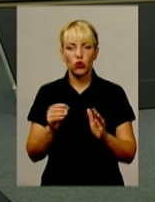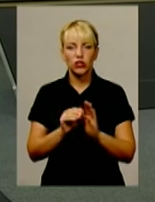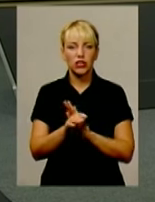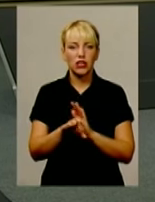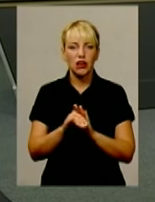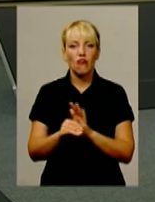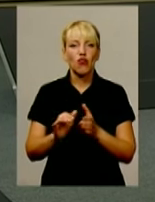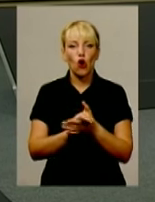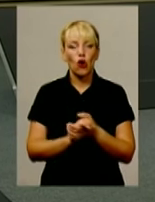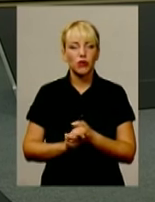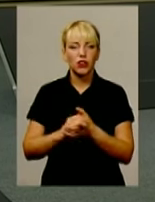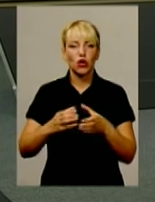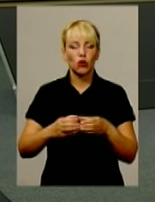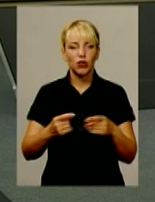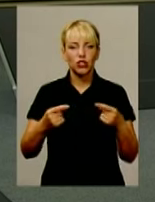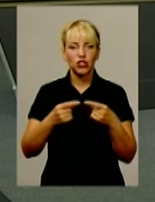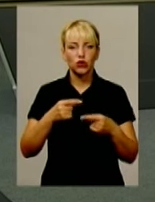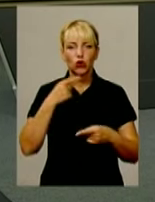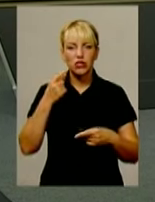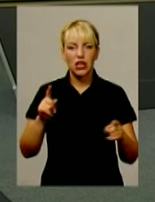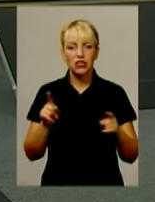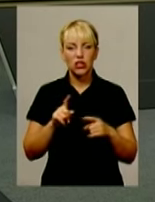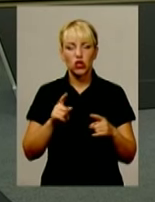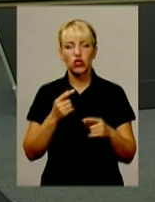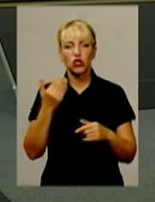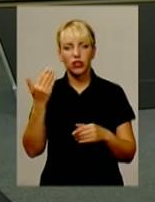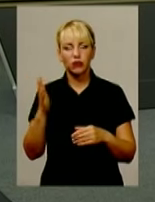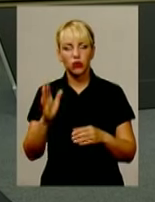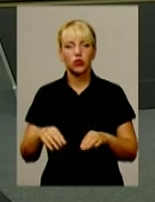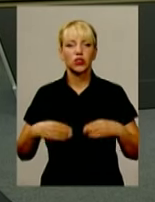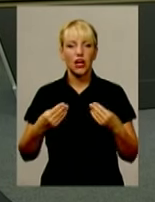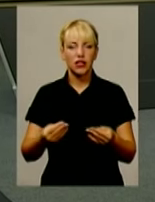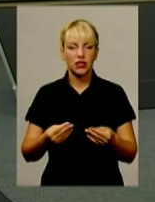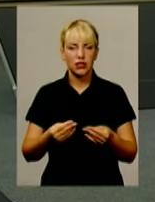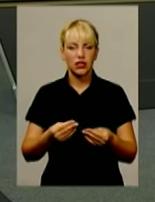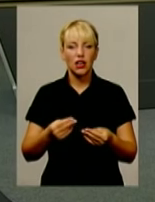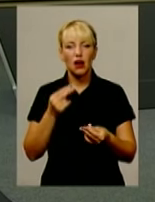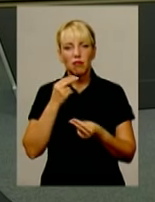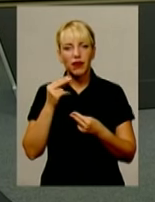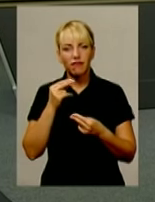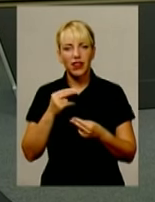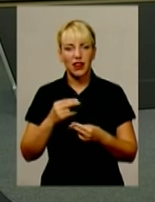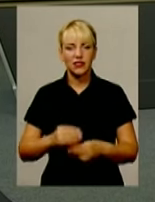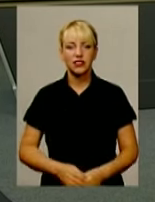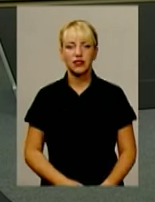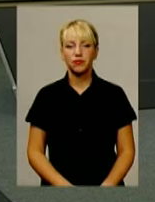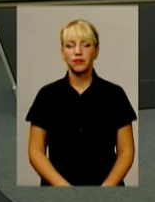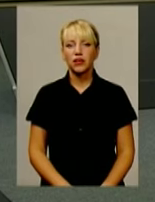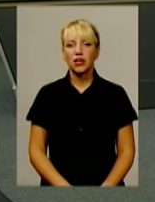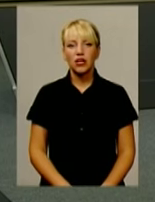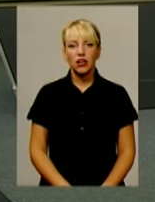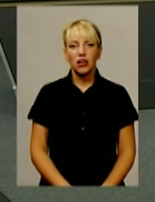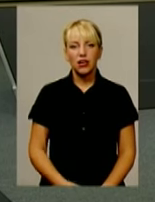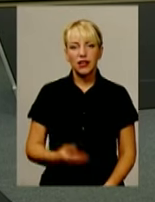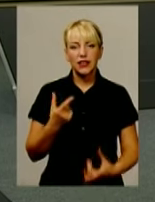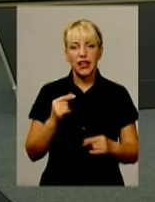об'єднані громади, і чітко сказано, що саме їм будуть надані преференції. Слава Андріївна, де є мова